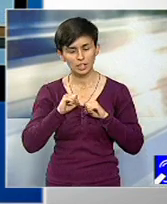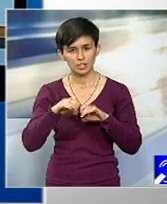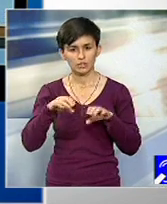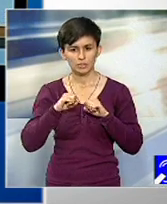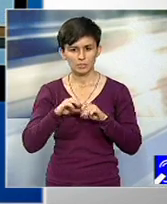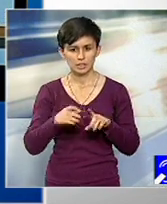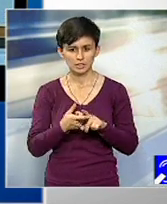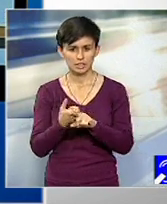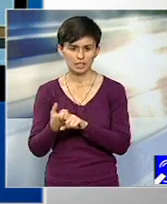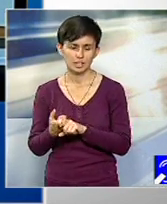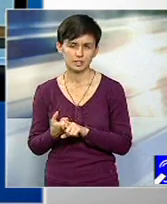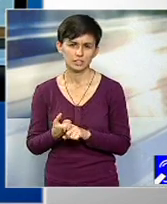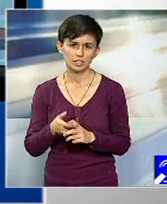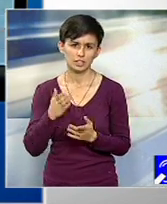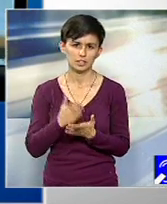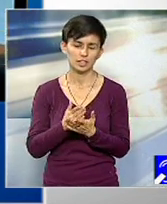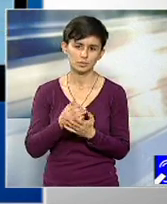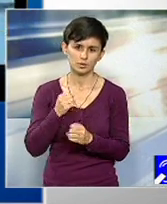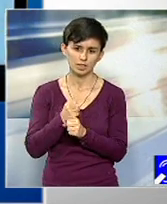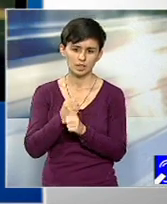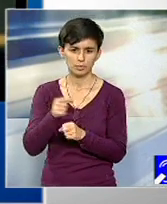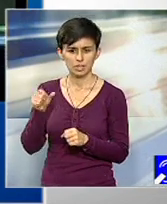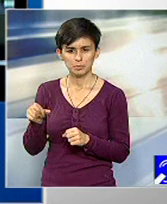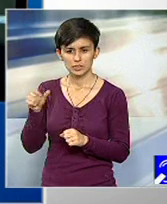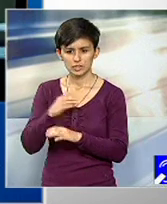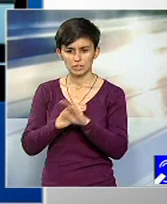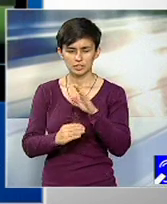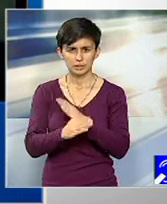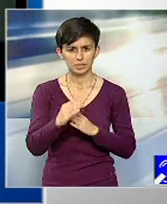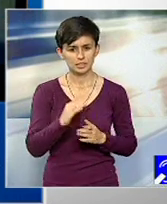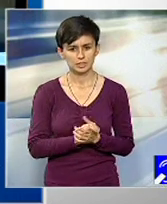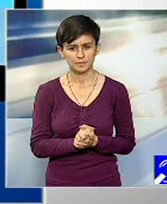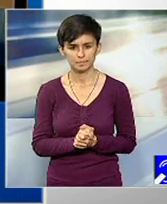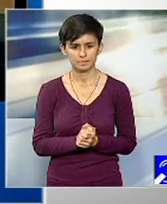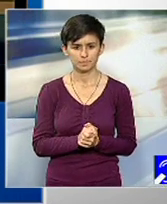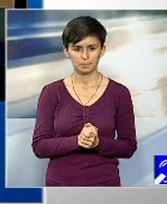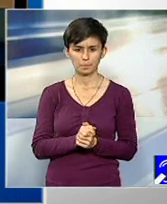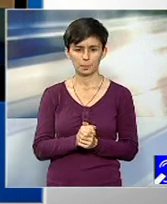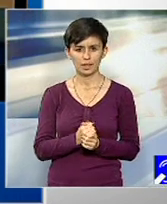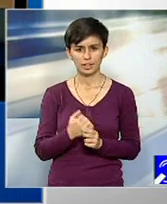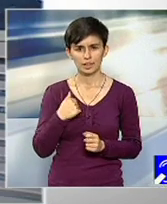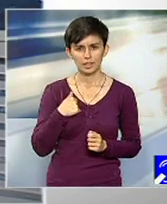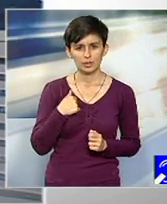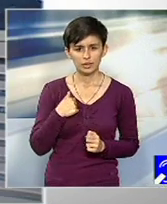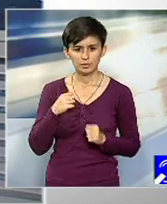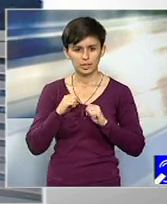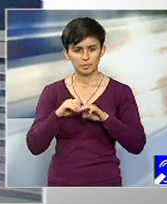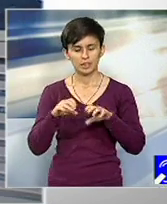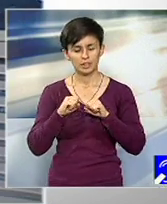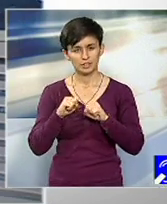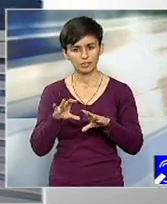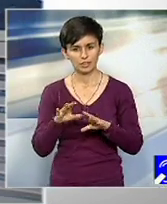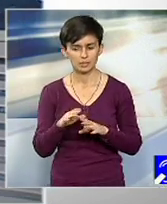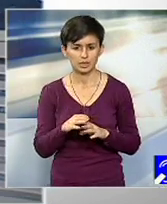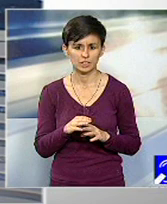privește exercitarea dreptului la muncă a persoanelor cu dizabilități. Am documentat acest subiect în conjuncție